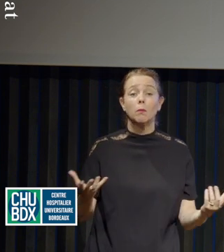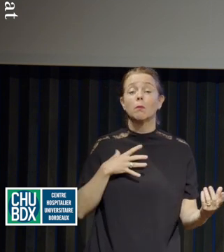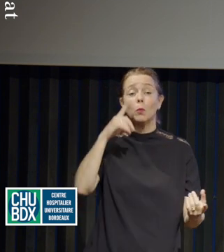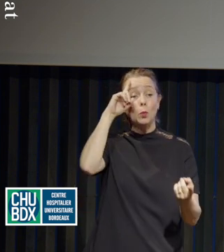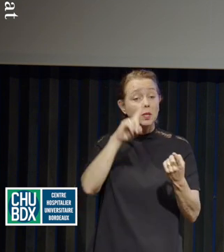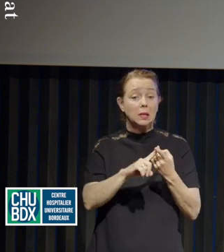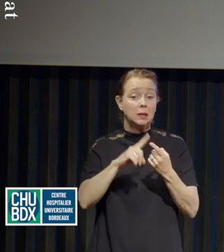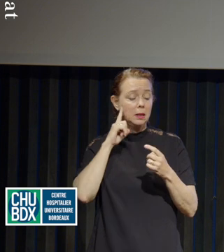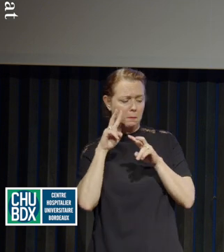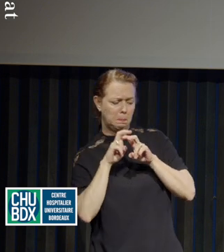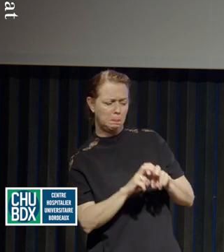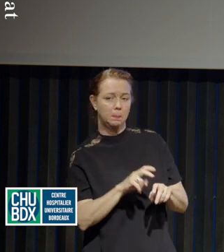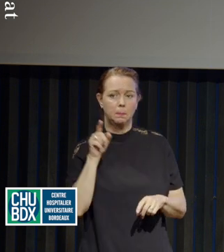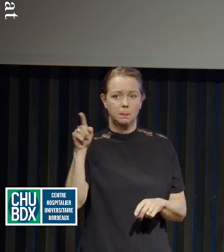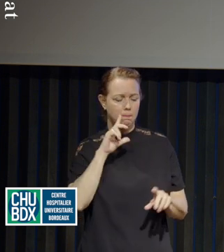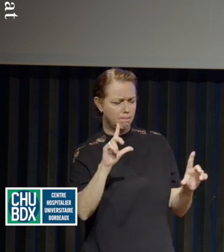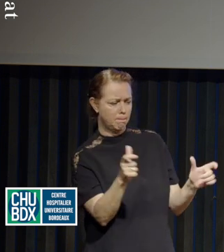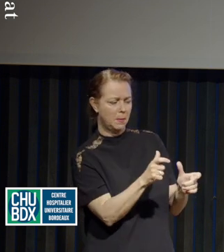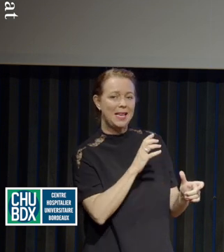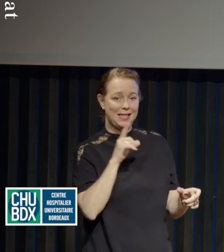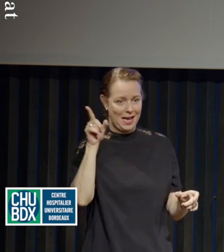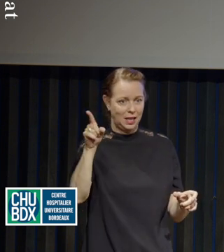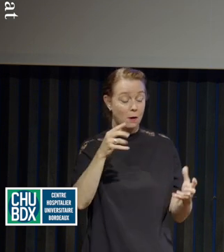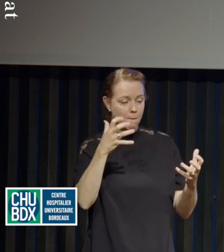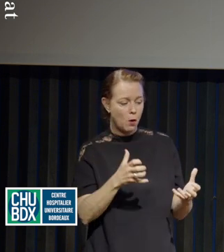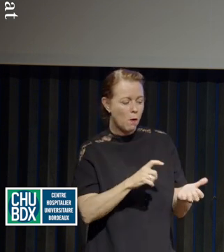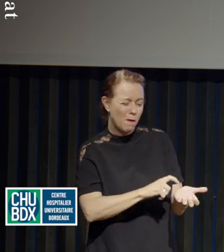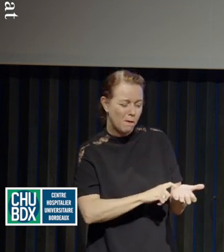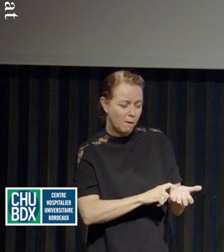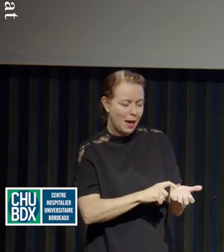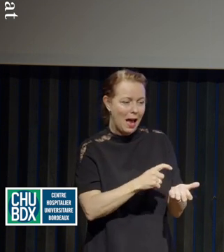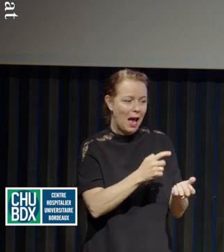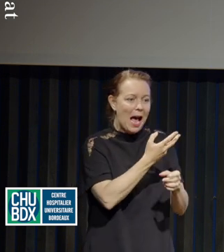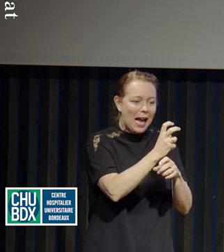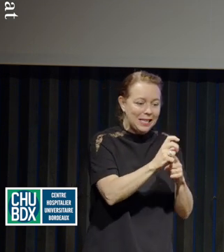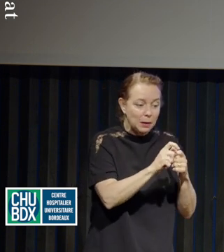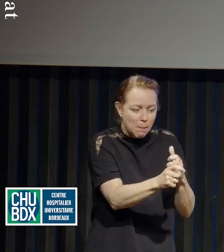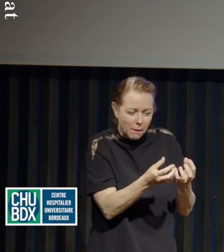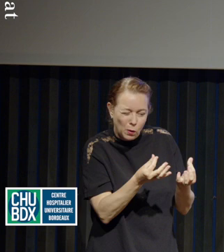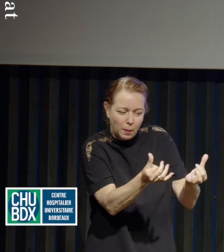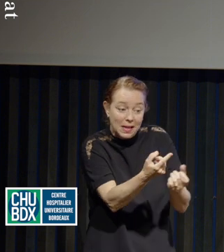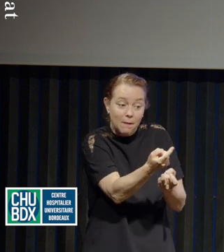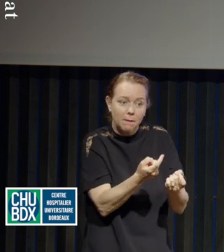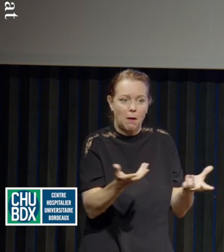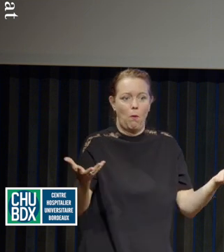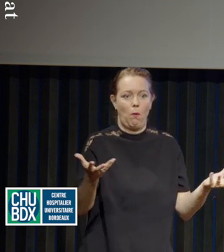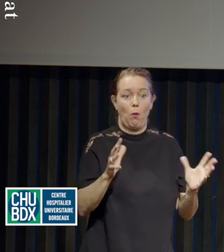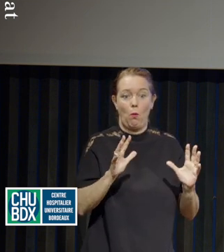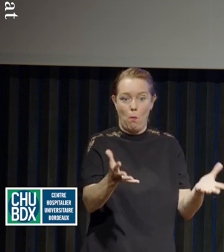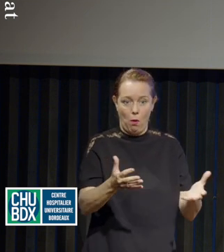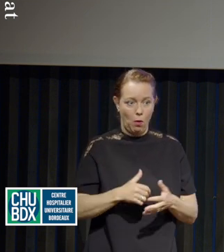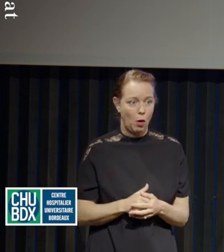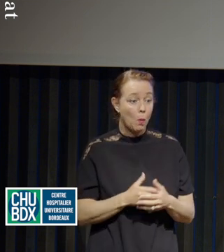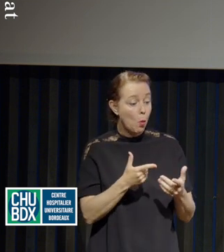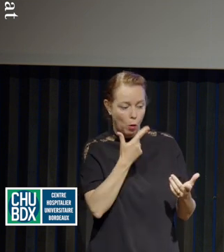étude, c'était de pouvoir essayer d'identifier des facteurs de risque, des facteurs de vulnérabilité qui étaient susceptibles